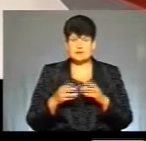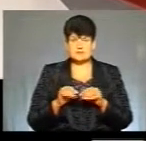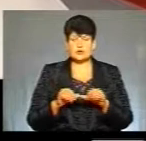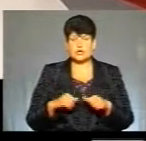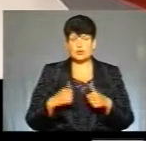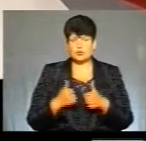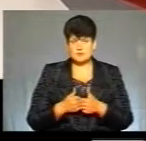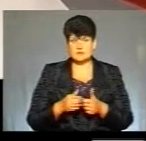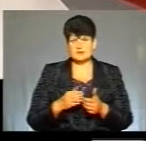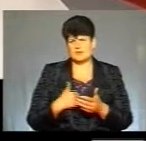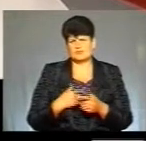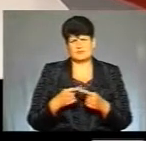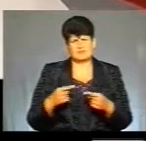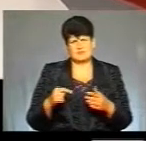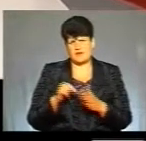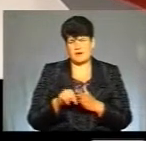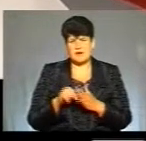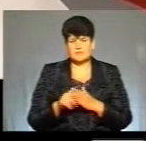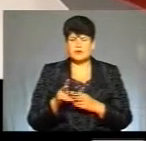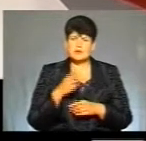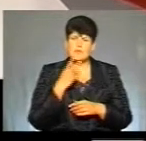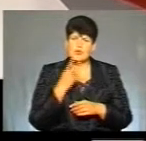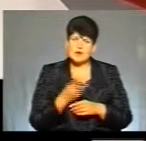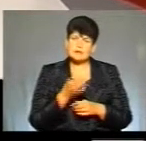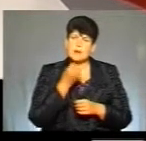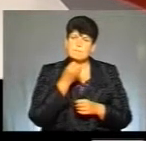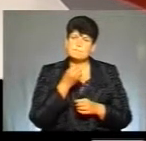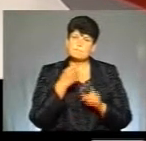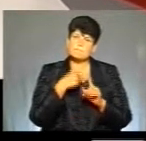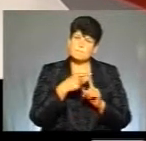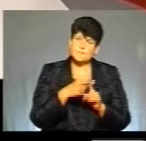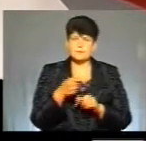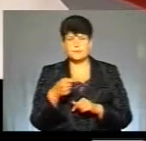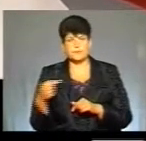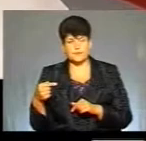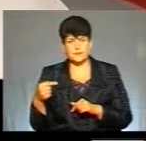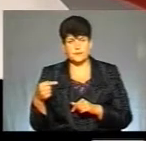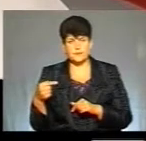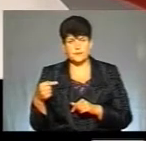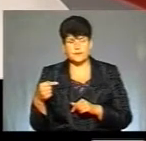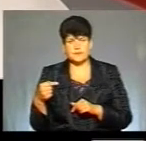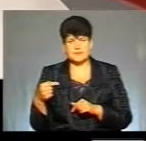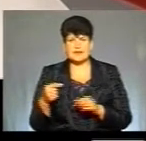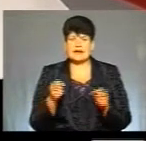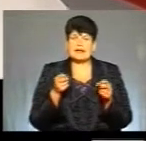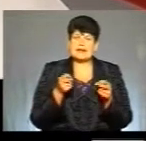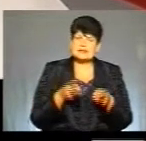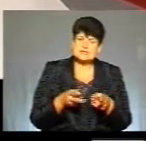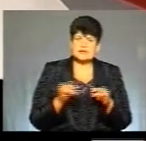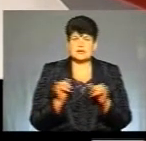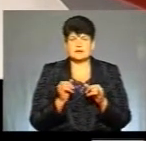носять такий багатосторонній характер. Тобто вони вказують як на позитиви, так і на негативи, як на певні ризики, так і певні